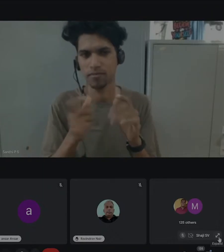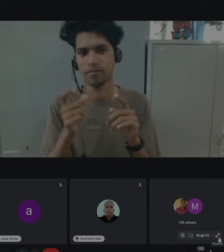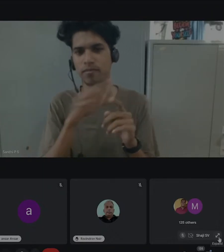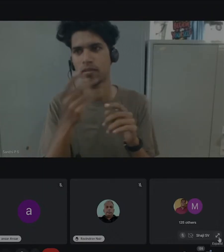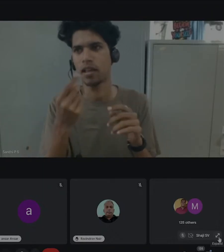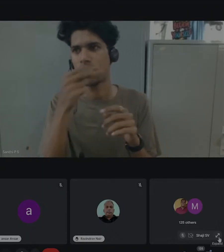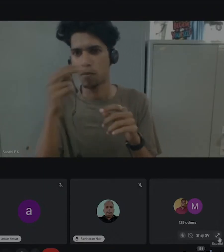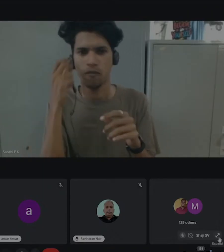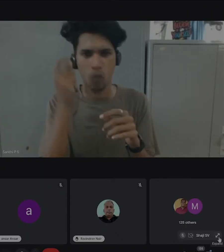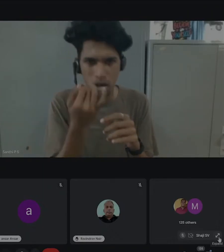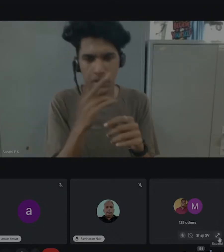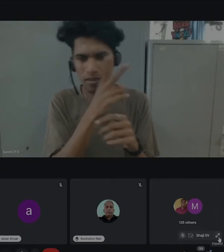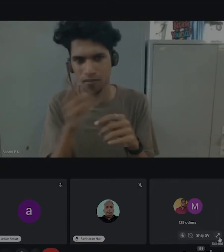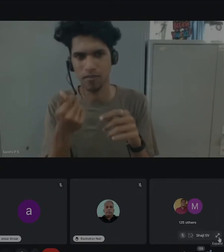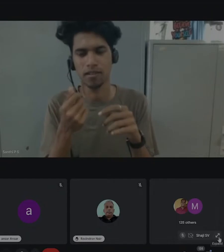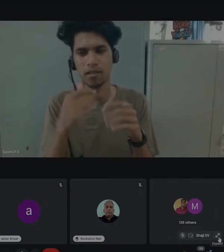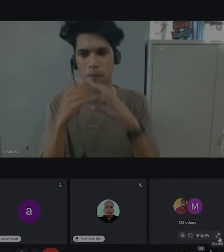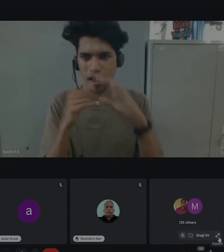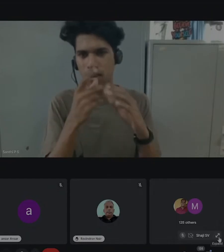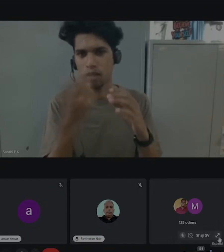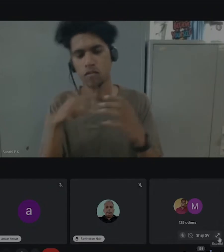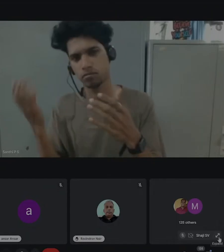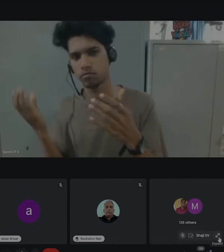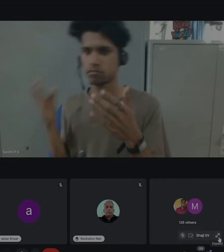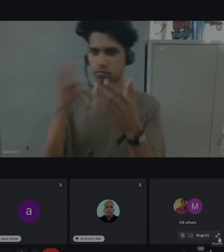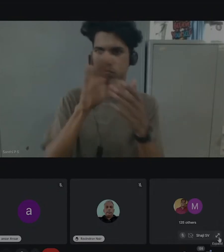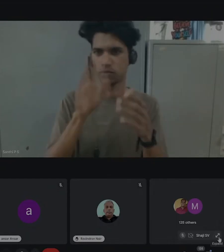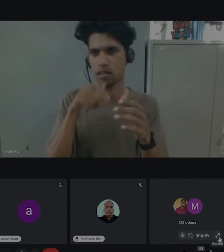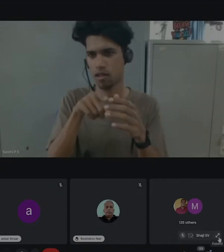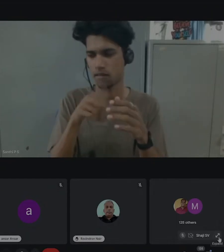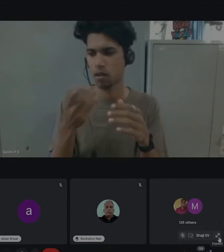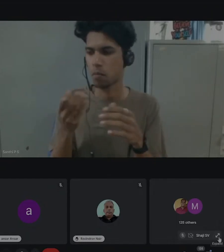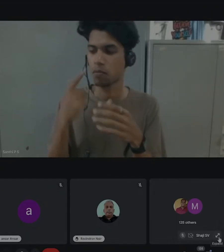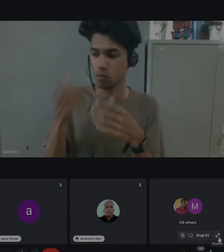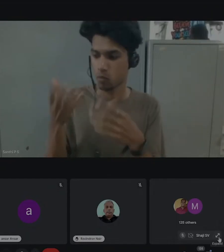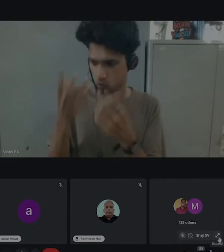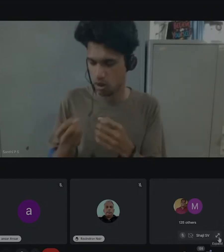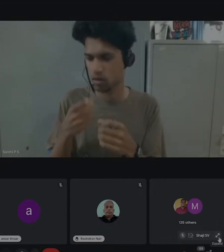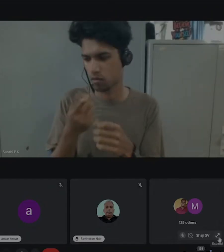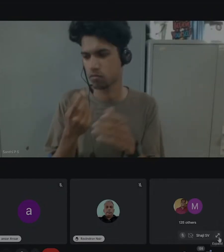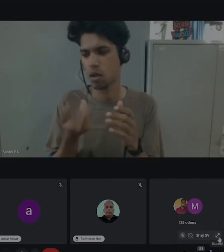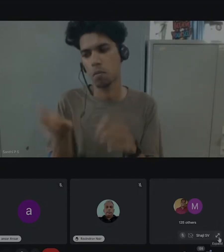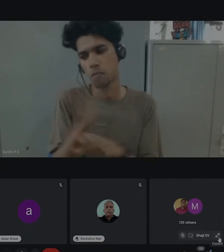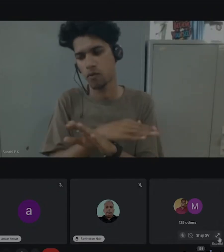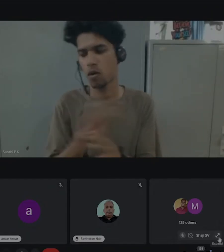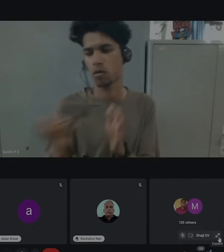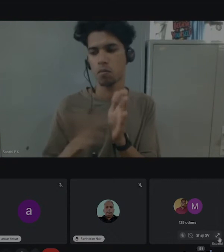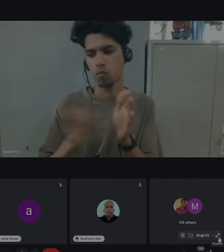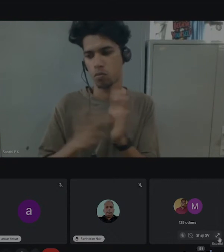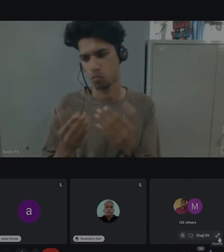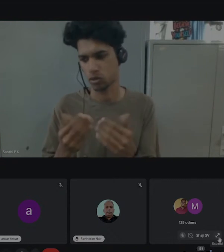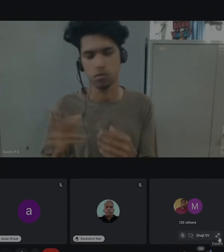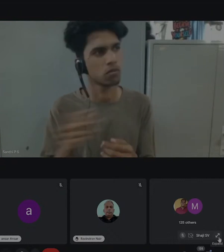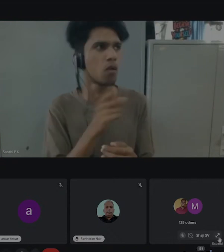നമ്പർ വന്നിട്ടുണ്ട്, നിഡ സ്ക്രീനിൽ. അതെ, ചെയ്താൽ അപ്പോയിന്റ്മെന്റ് ഡീറ്റെയിൽസ് എല്ലാം പറഞ്ഞു. ഓക്കെ ഓക്കെ മാം, താങ്ക്